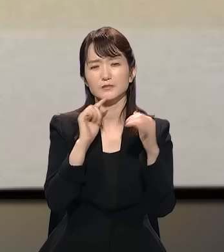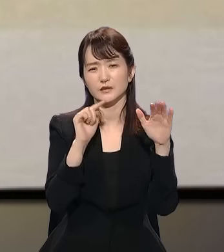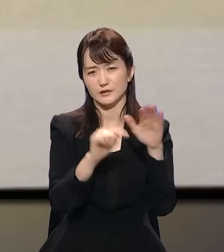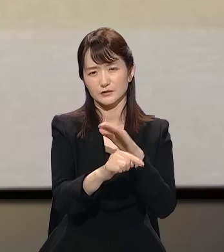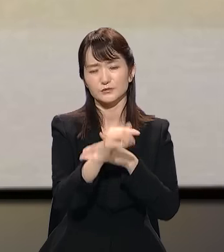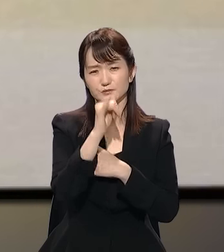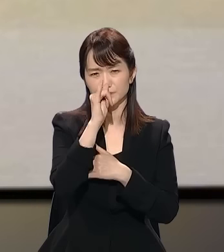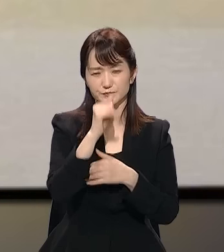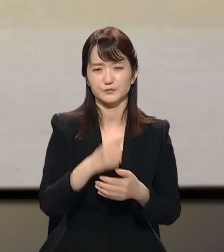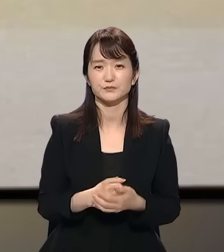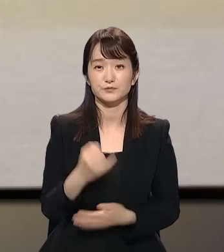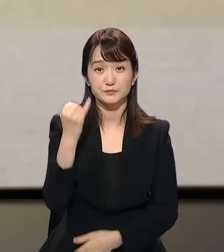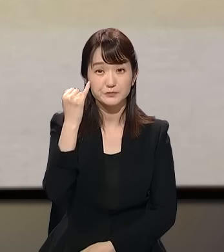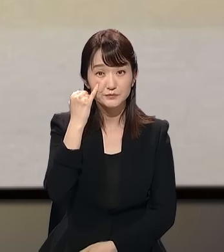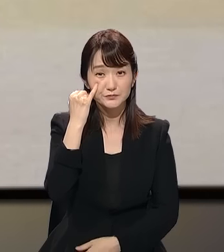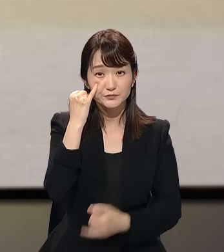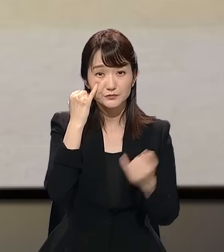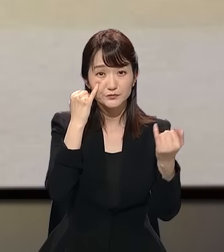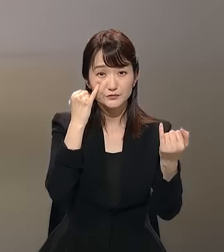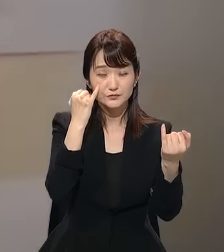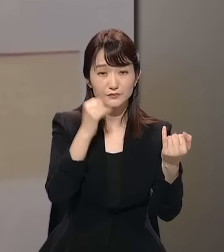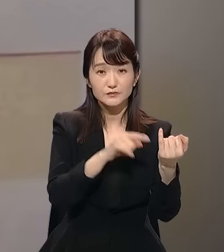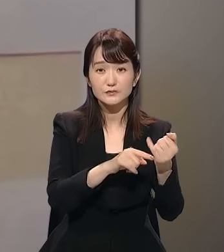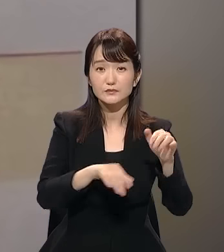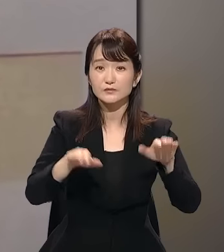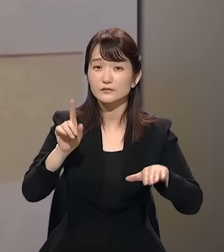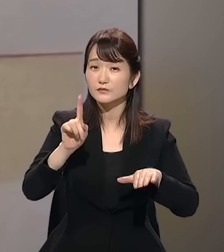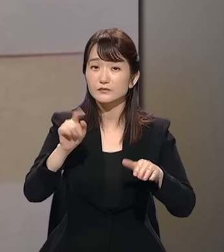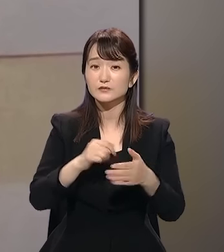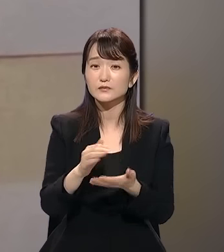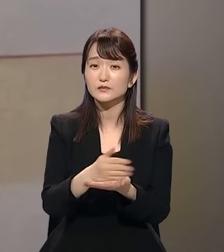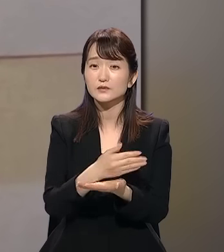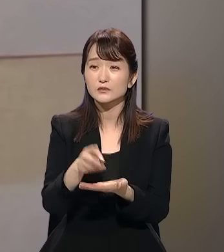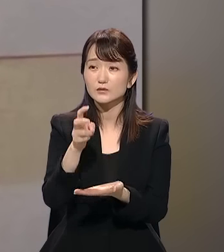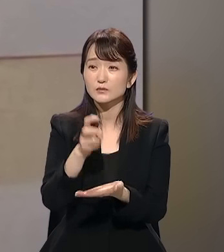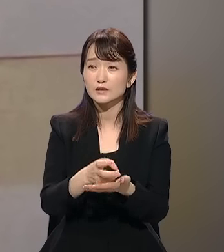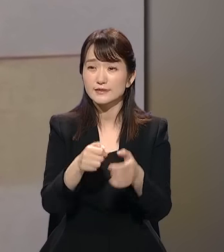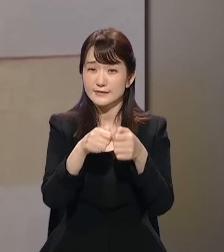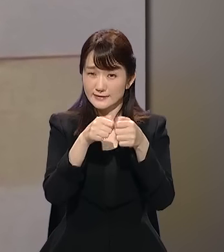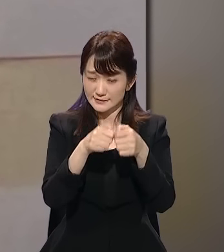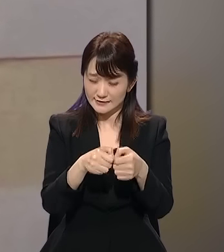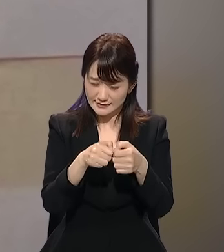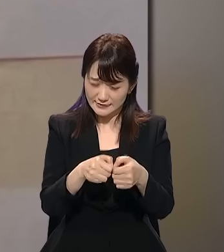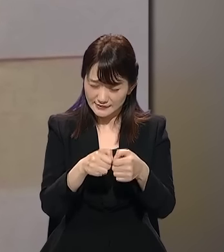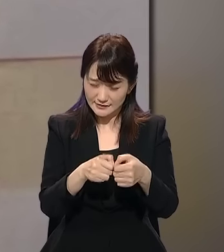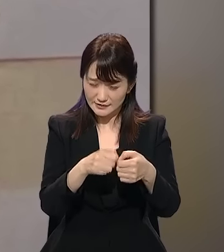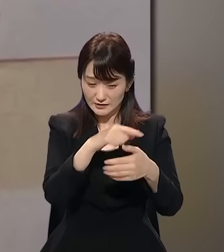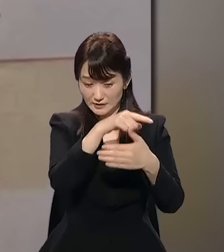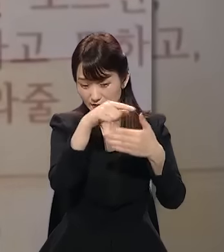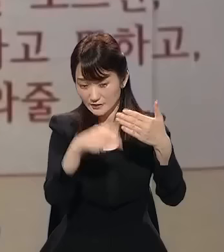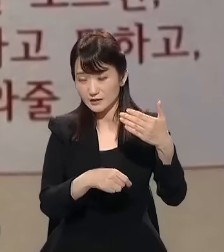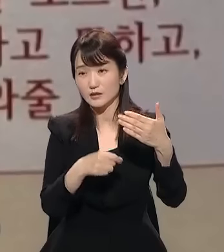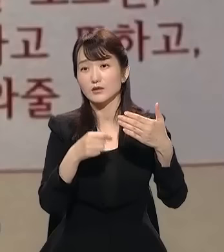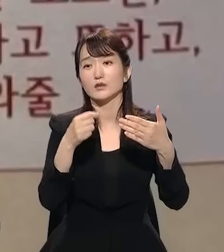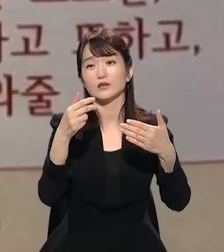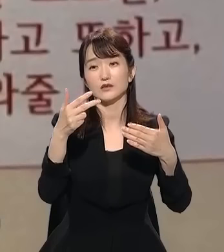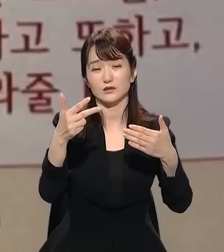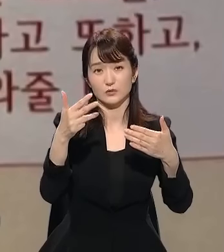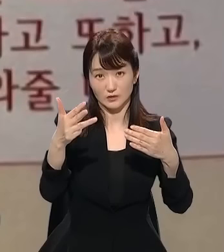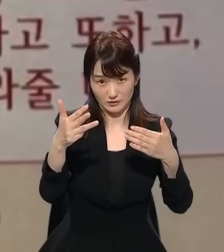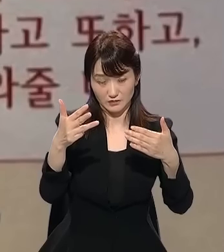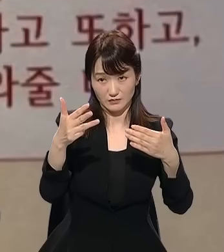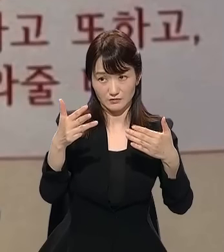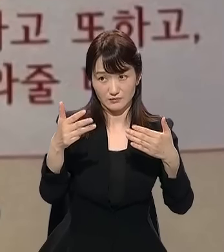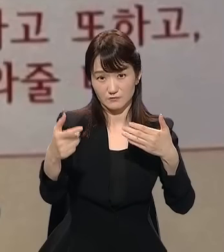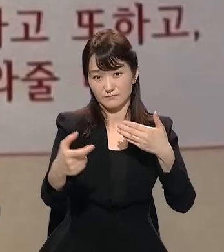자 아줌마와 여자가 어떤 차이가 있는지 그 구별법까지 저렇게 일곱개 어 여덟 개네